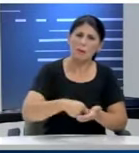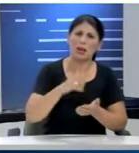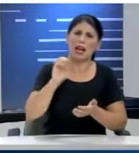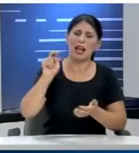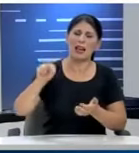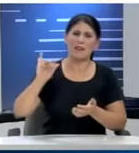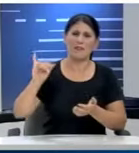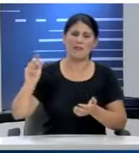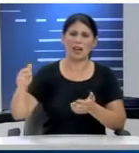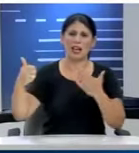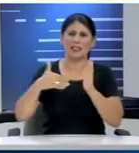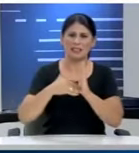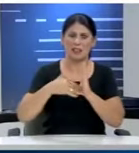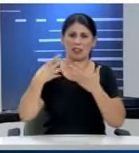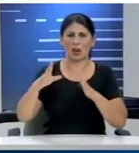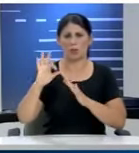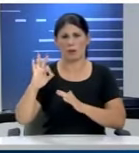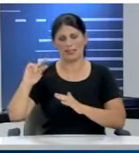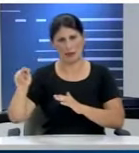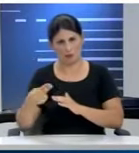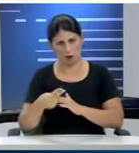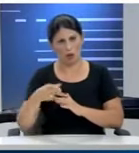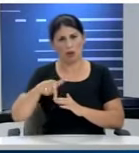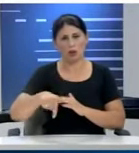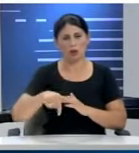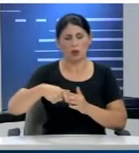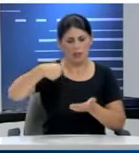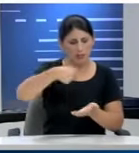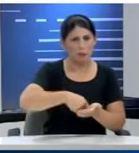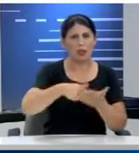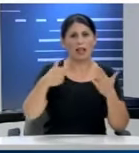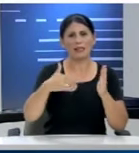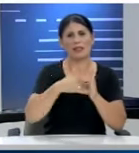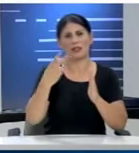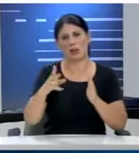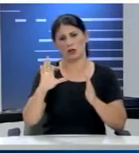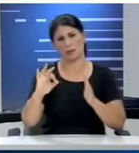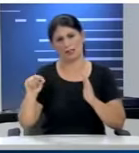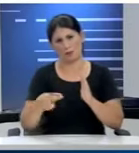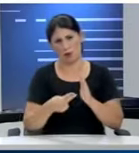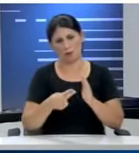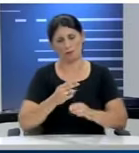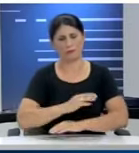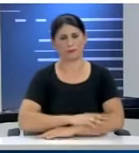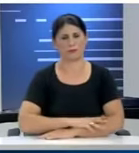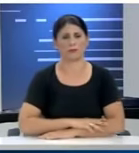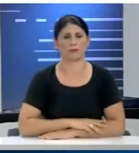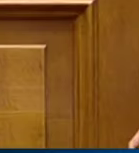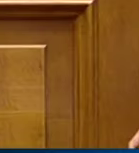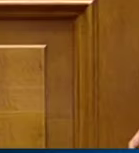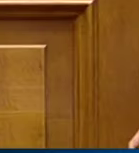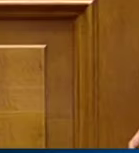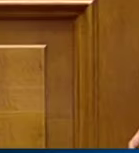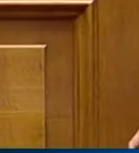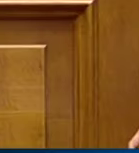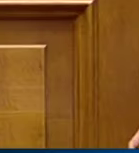έμφυα 6.950 ευρώ, θα πληρώσει 6.250 ευρώ. Δηλαδή 700